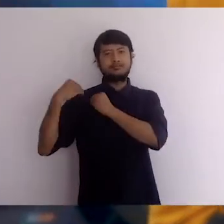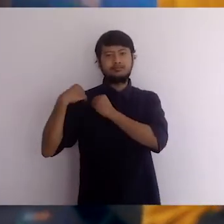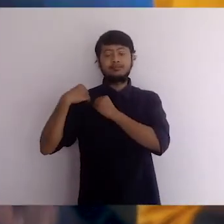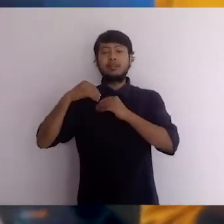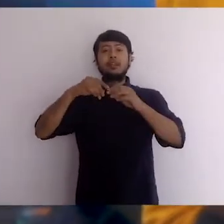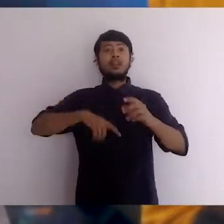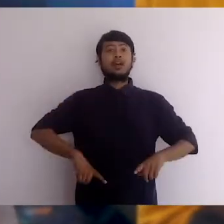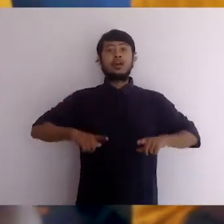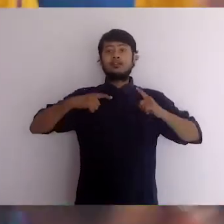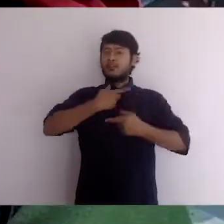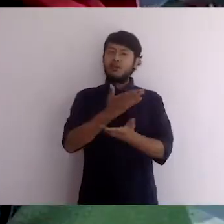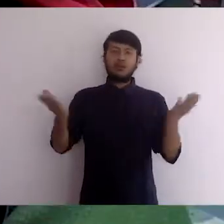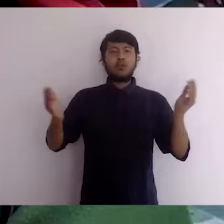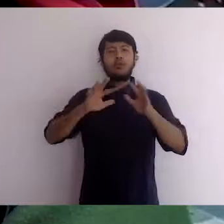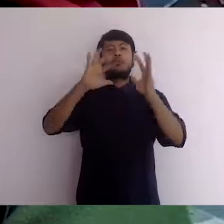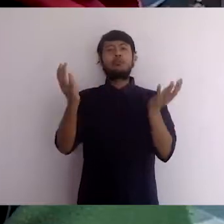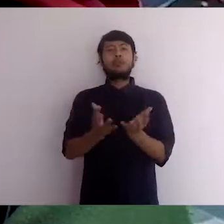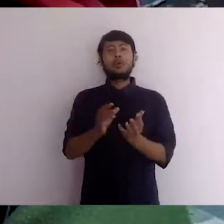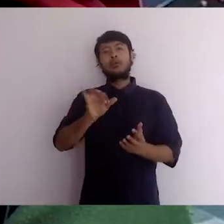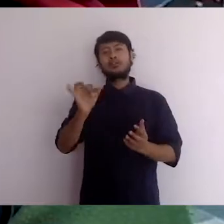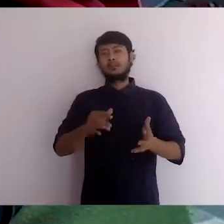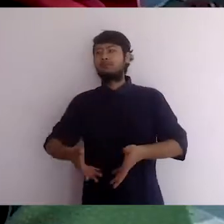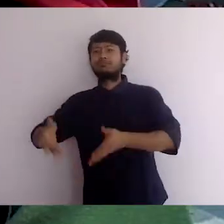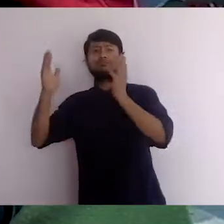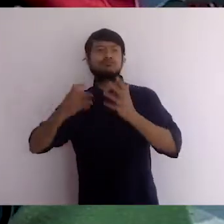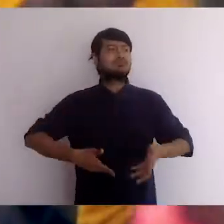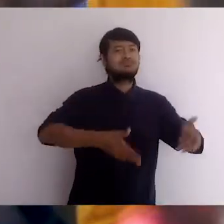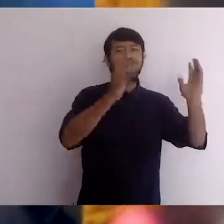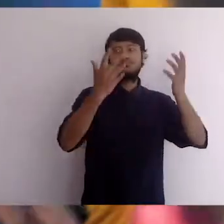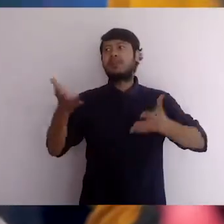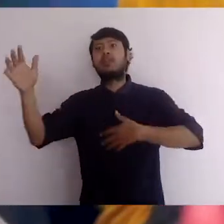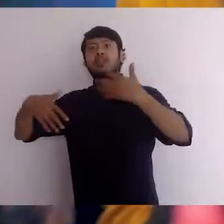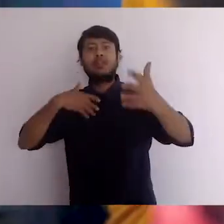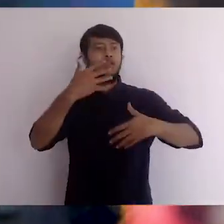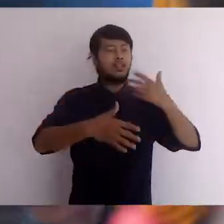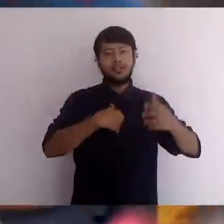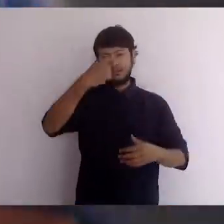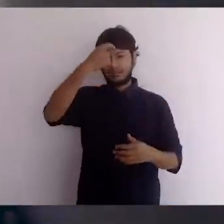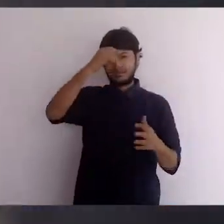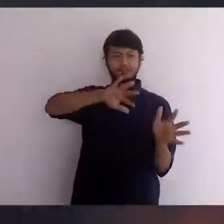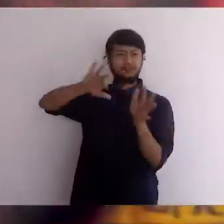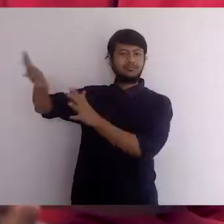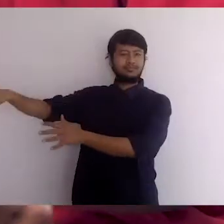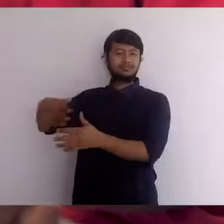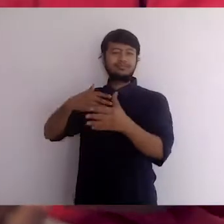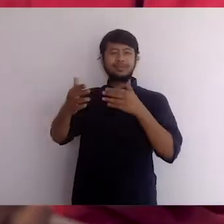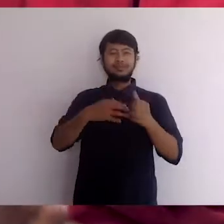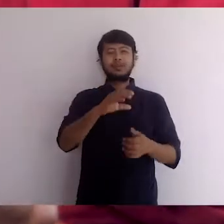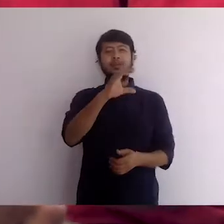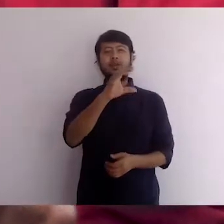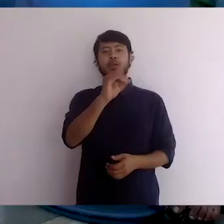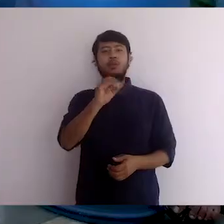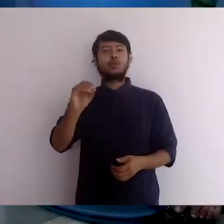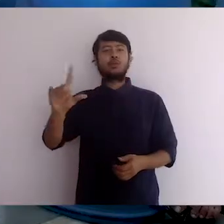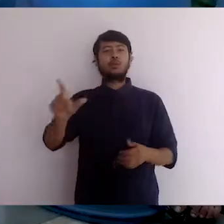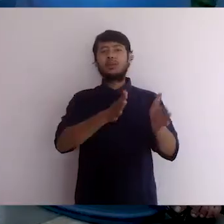सबकी फुटबॉल जैसी, किक लग जाती ये लाइफ है कैसी। प्रॉब्लम को छोड़ उसकी ऐसी की तैसी, बी कूल